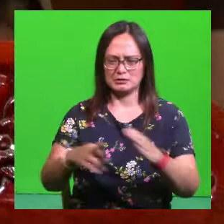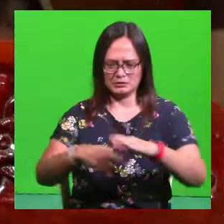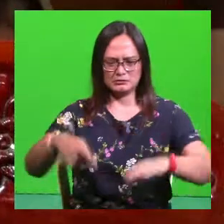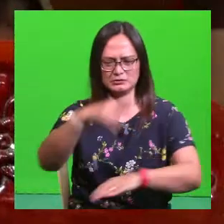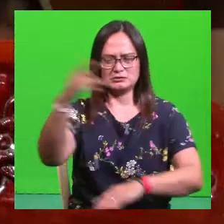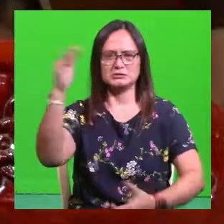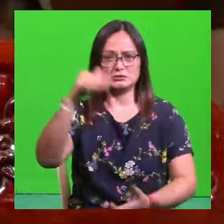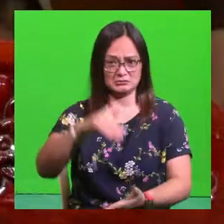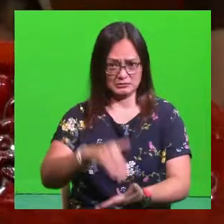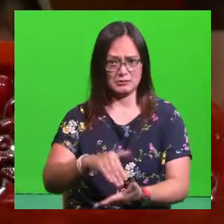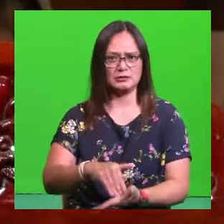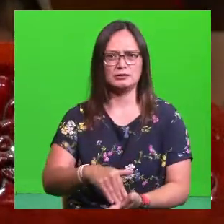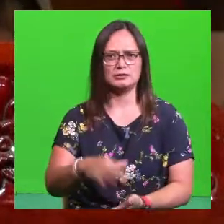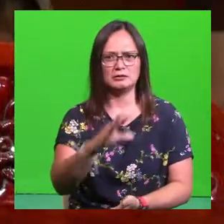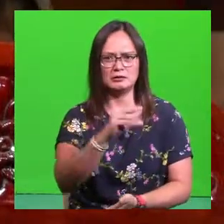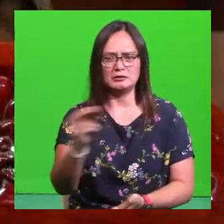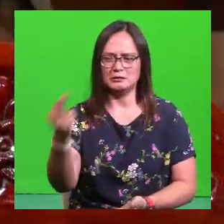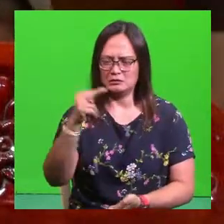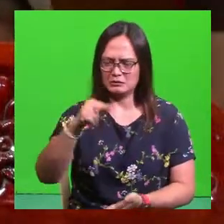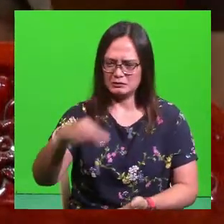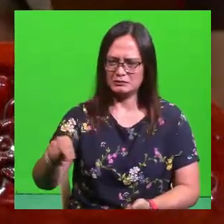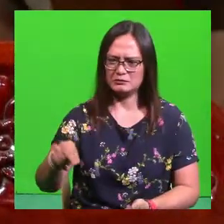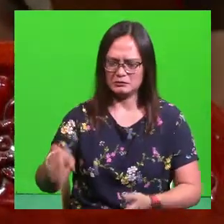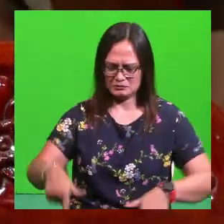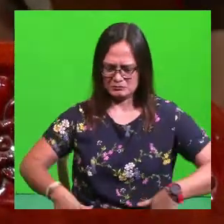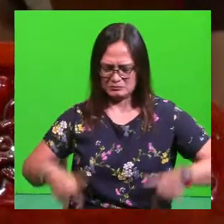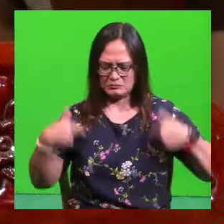mabubuhay na naman tayo malayo sa Panginoon.